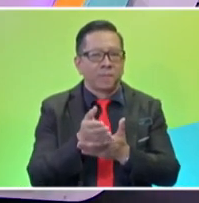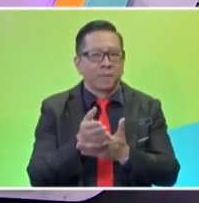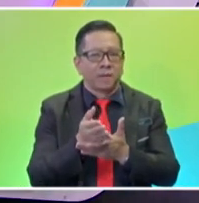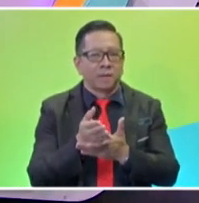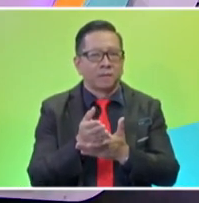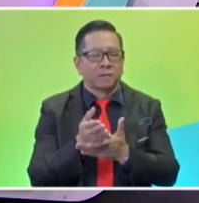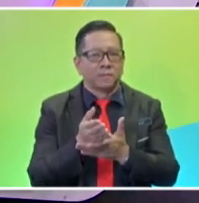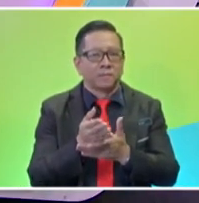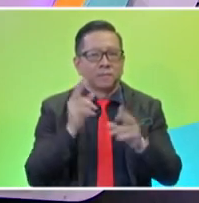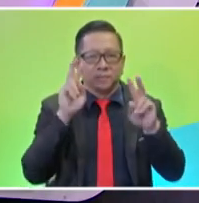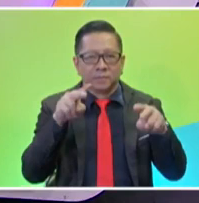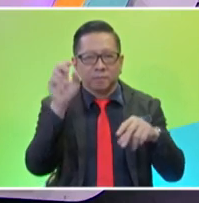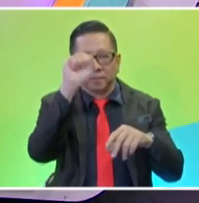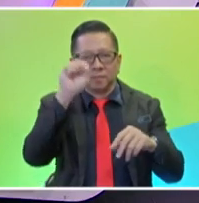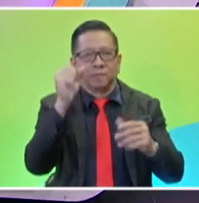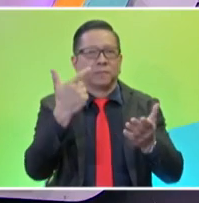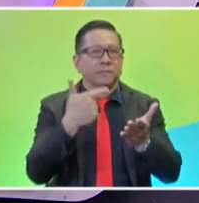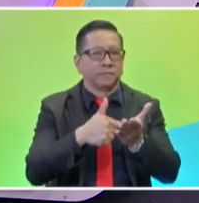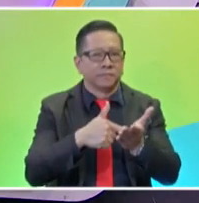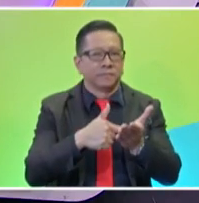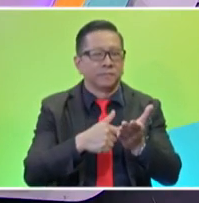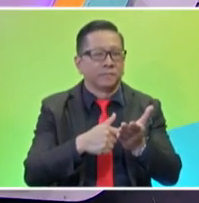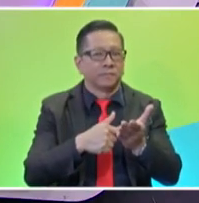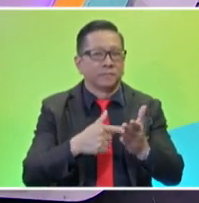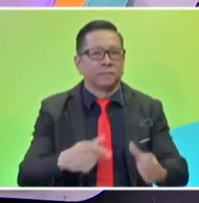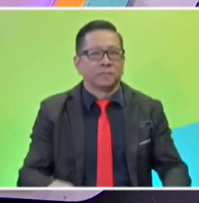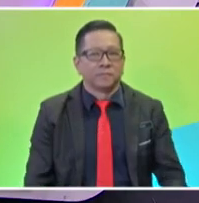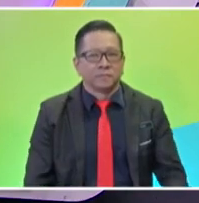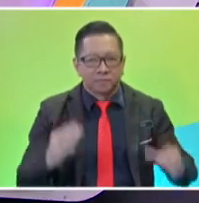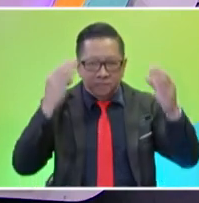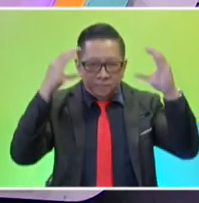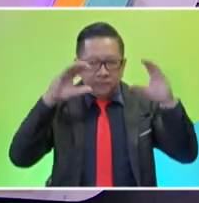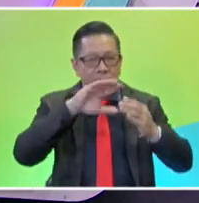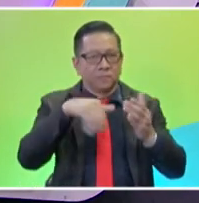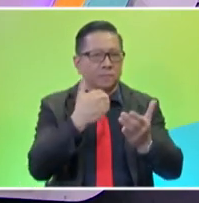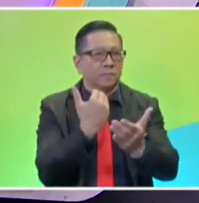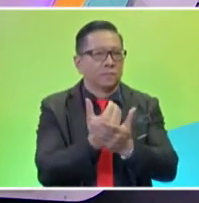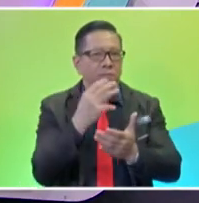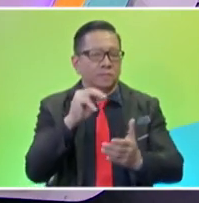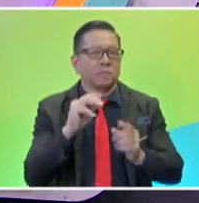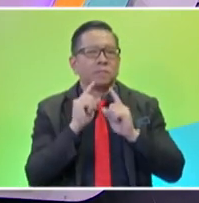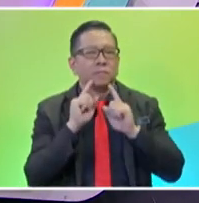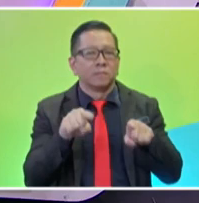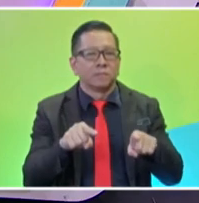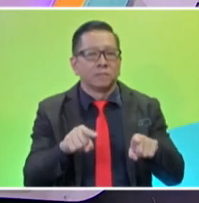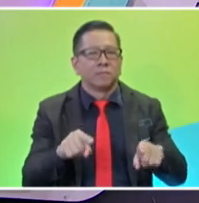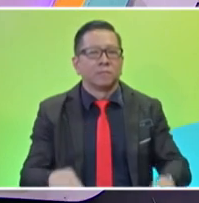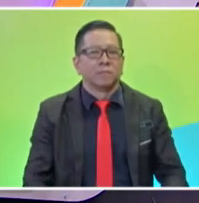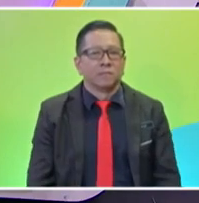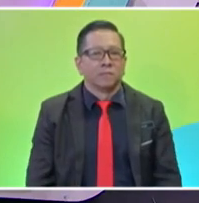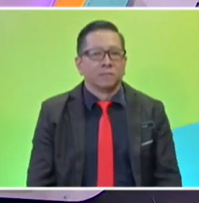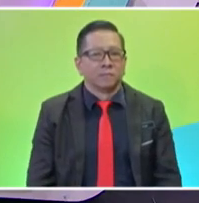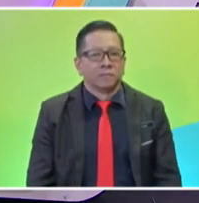seterusnya ada lagi yang ini soalnya ini cewek gua semua orang semua orang